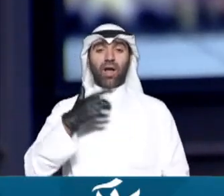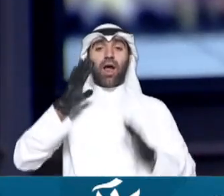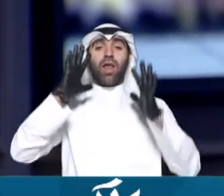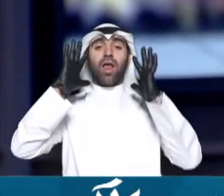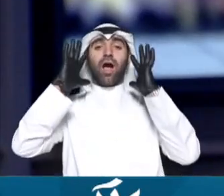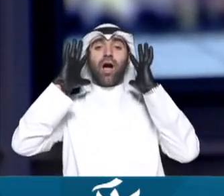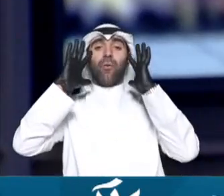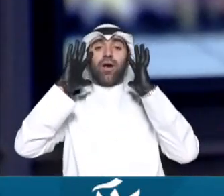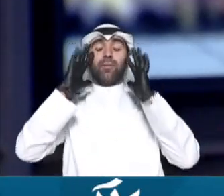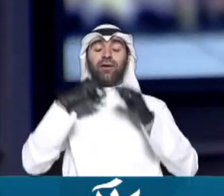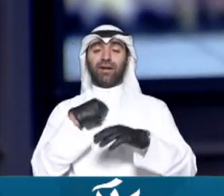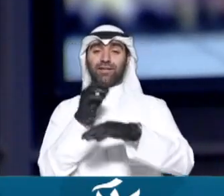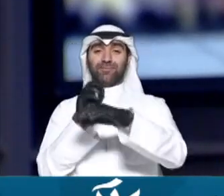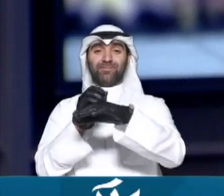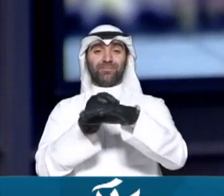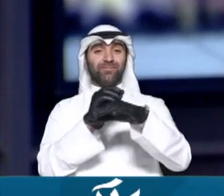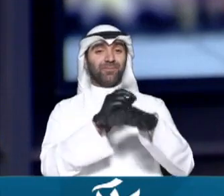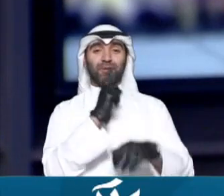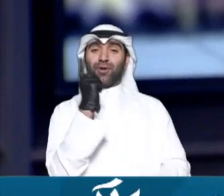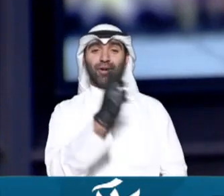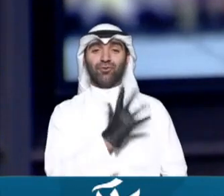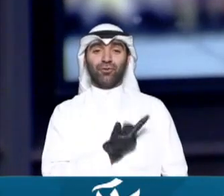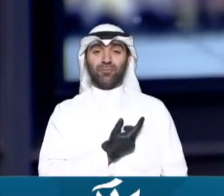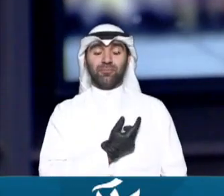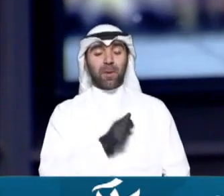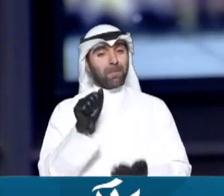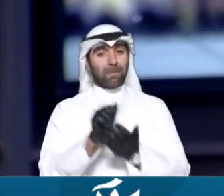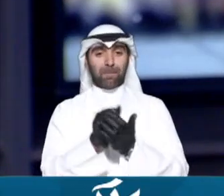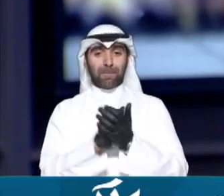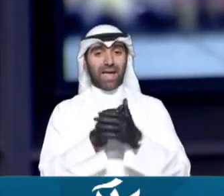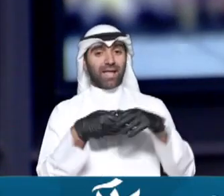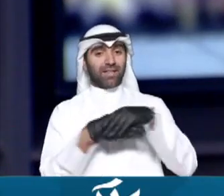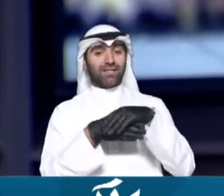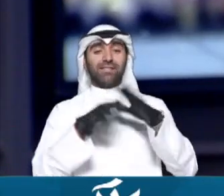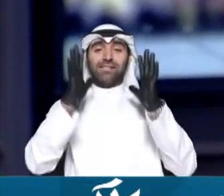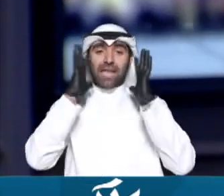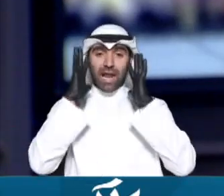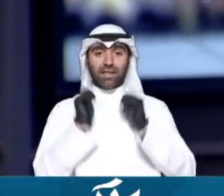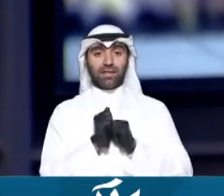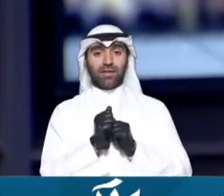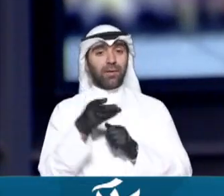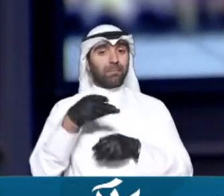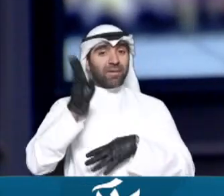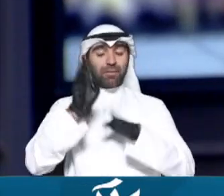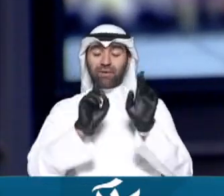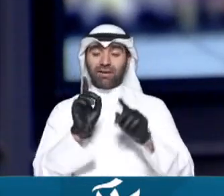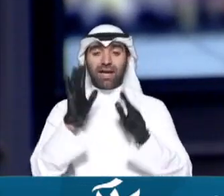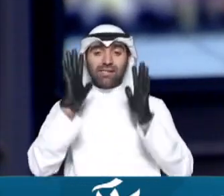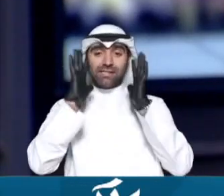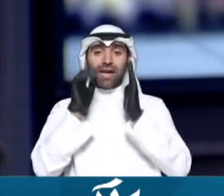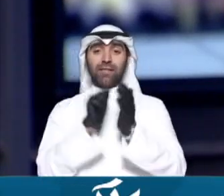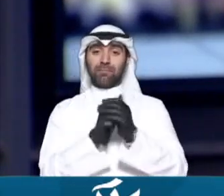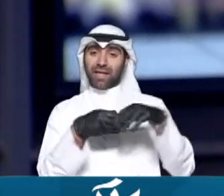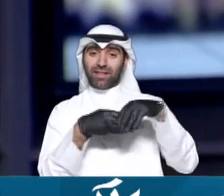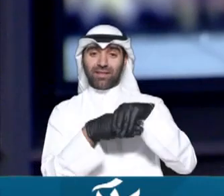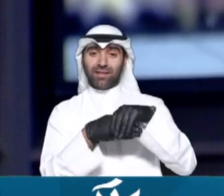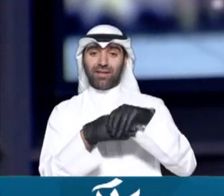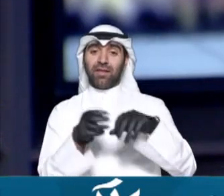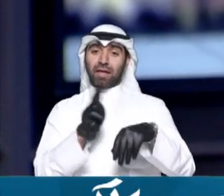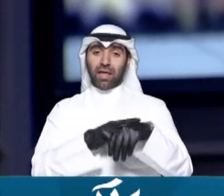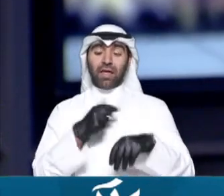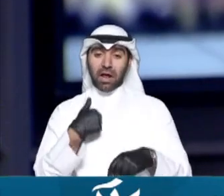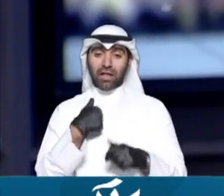كلها وراي حتى الطفلة الصغيرة. نعم. شرينا لها سيادة، شرينا لها ثوب. الله. ونعم، وقمنا نصلي صلاة